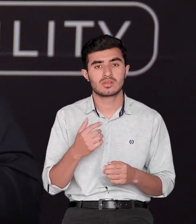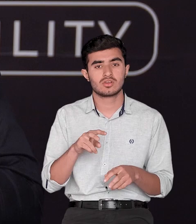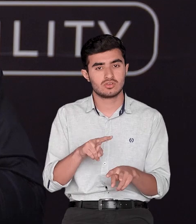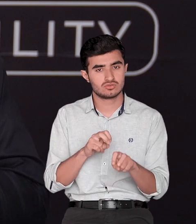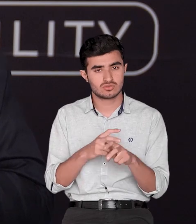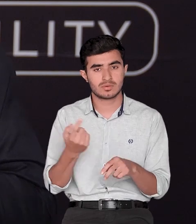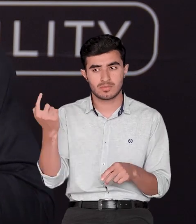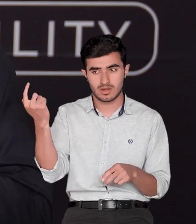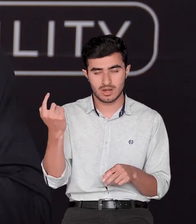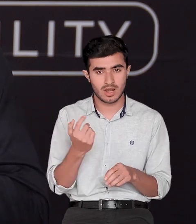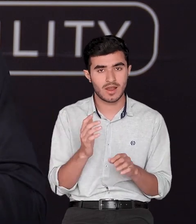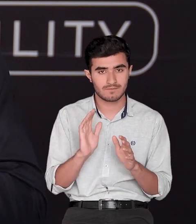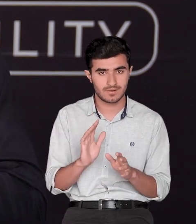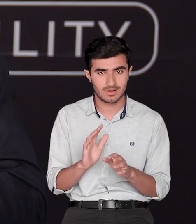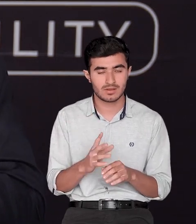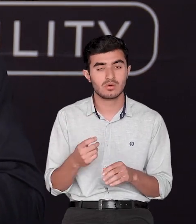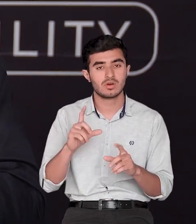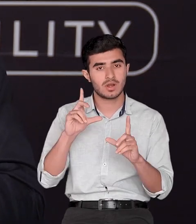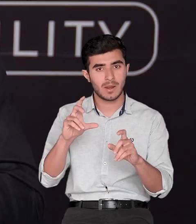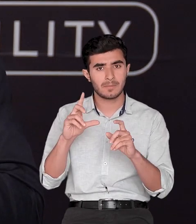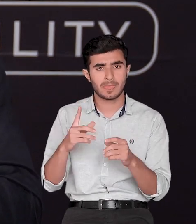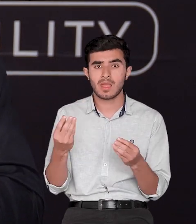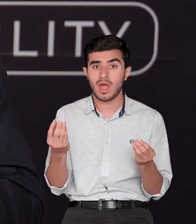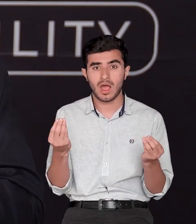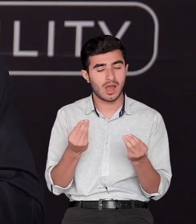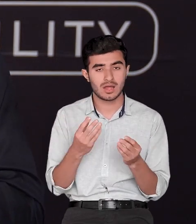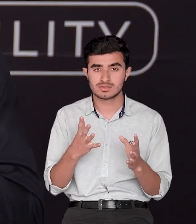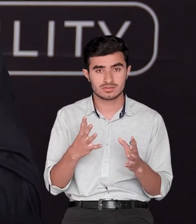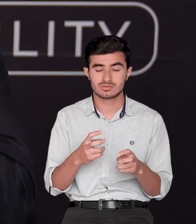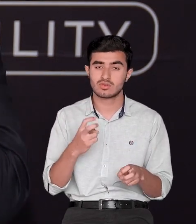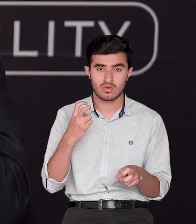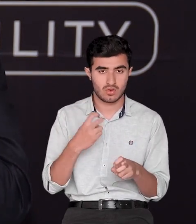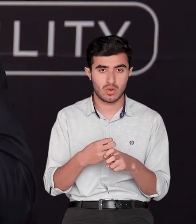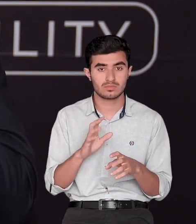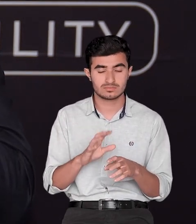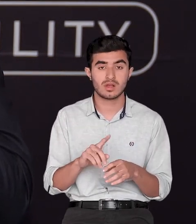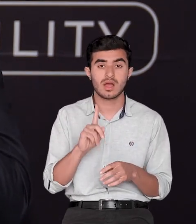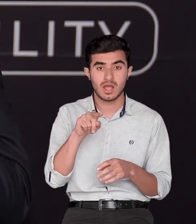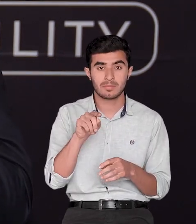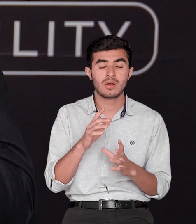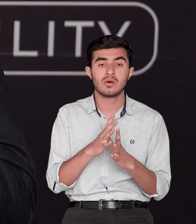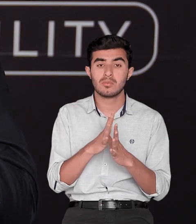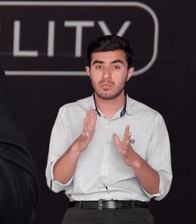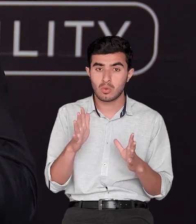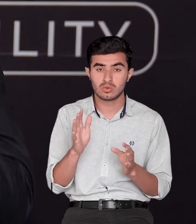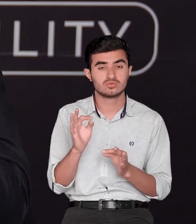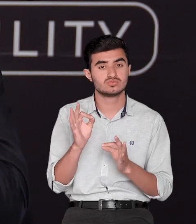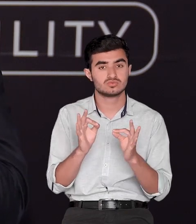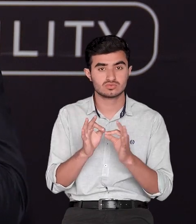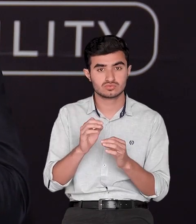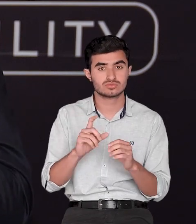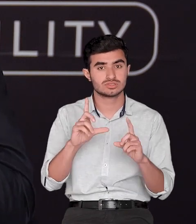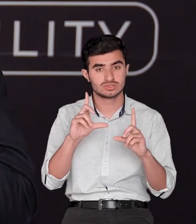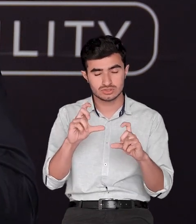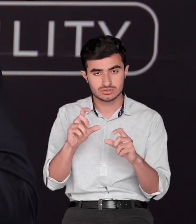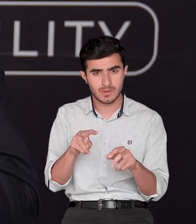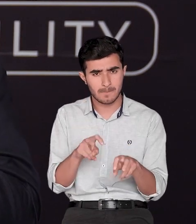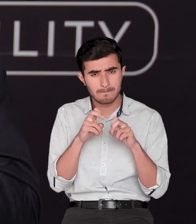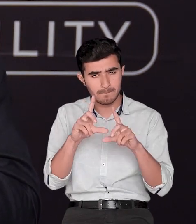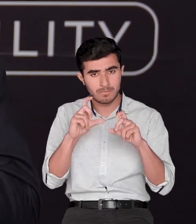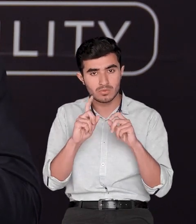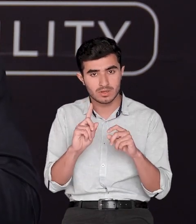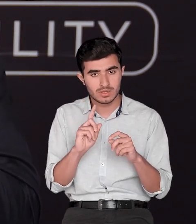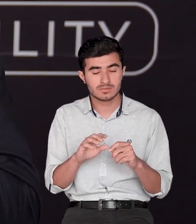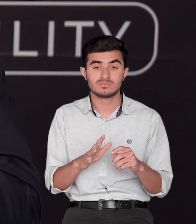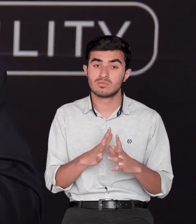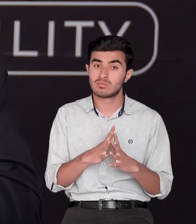नहीं है। आपको एक बहुत अच्छा एक्शन इमेज के लिए आपको बिल्कुल घोड़े के सामने, यानी अब